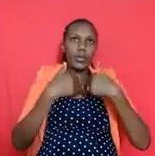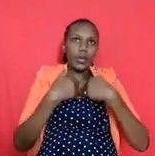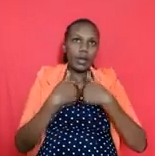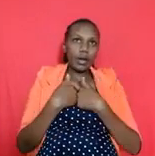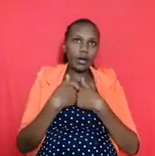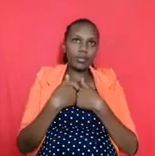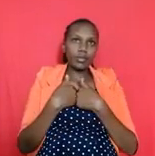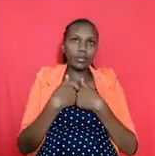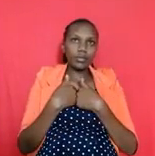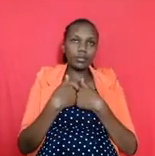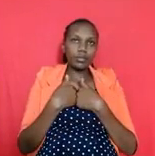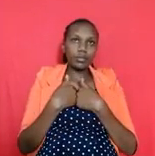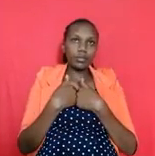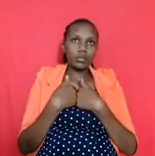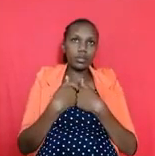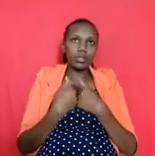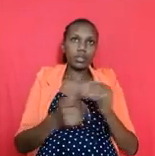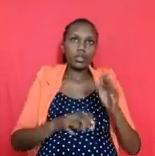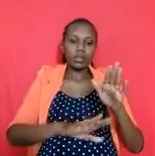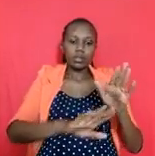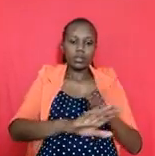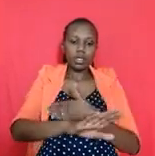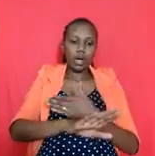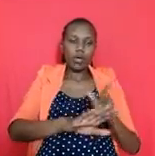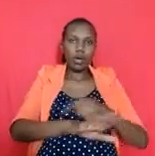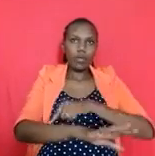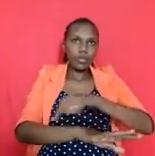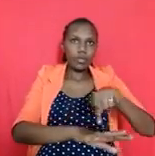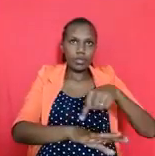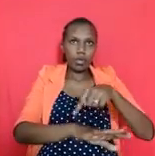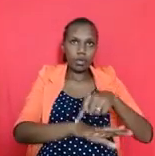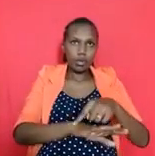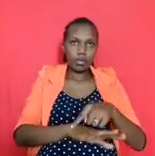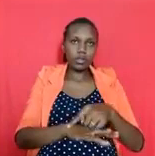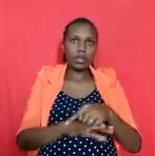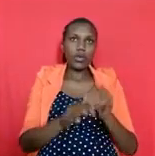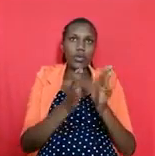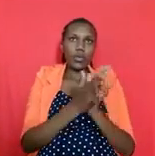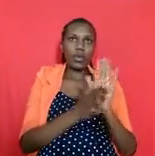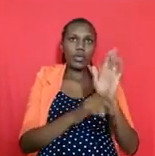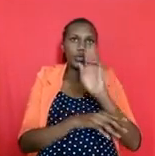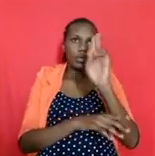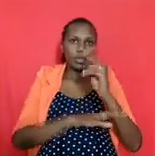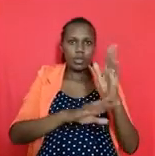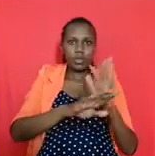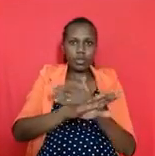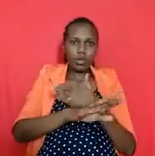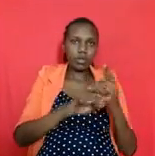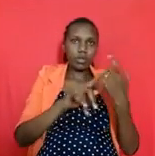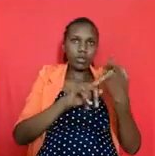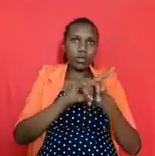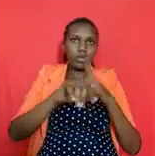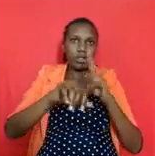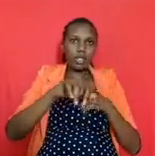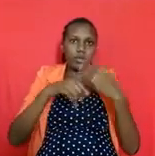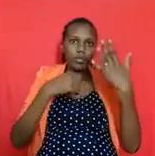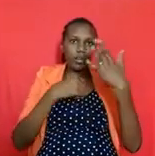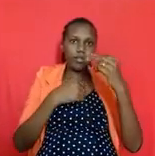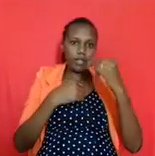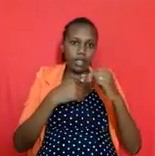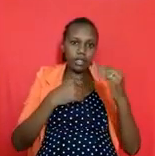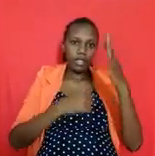na himno awa kana idhari ya kugosha gai kuma dhai kumine mwananudhu